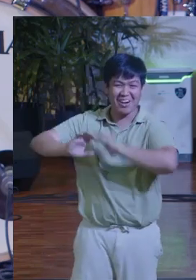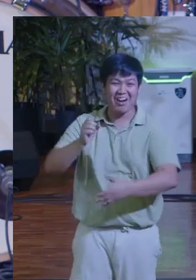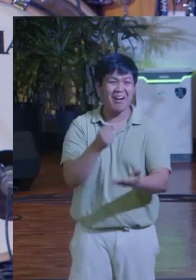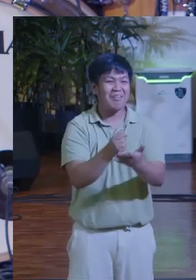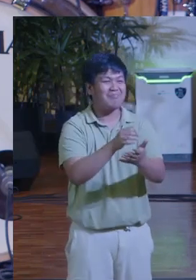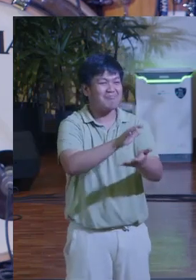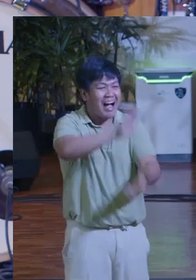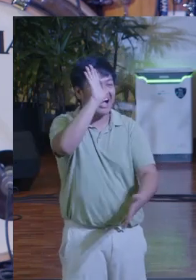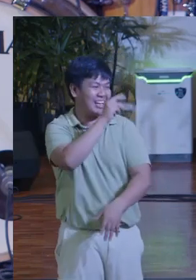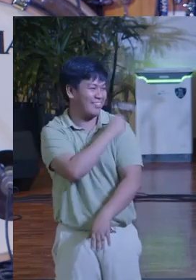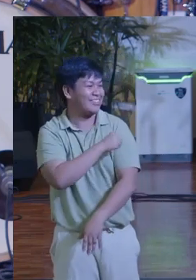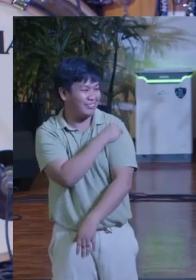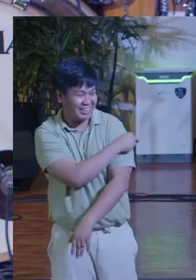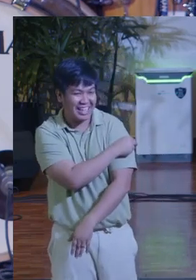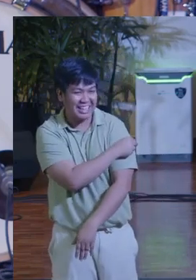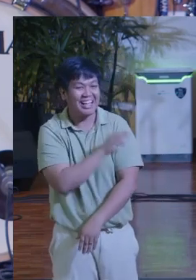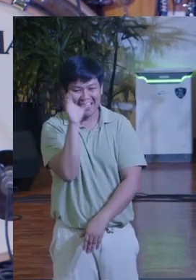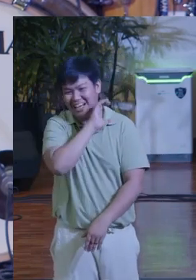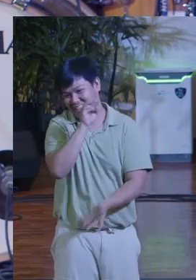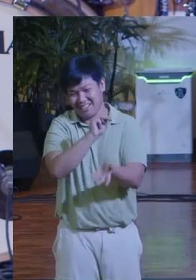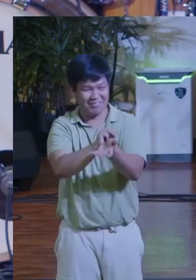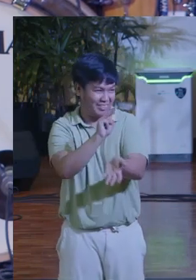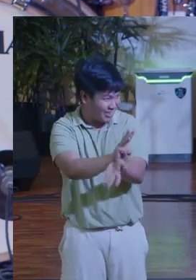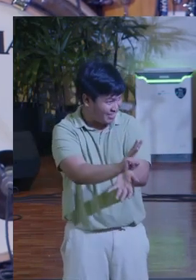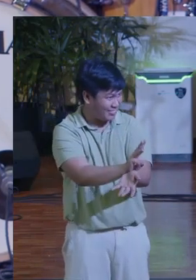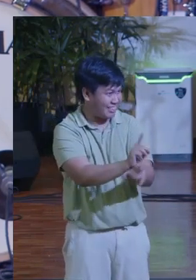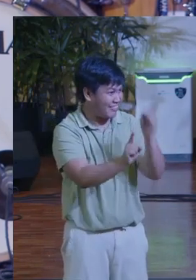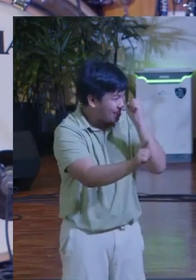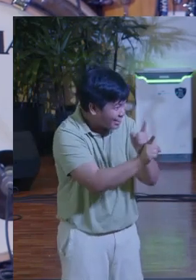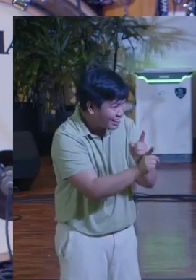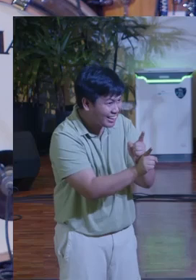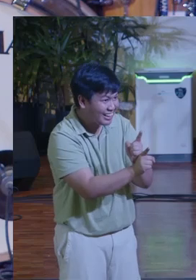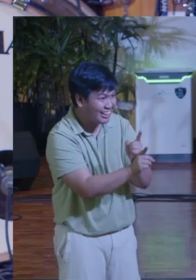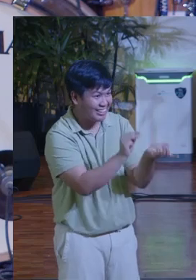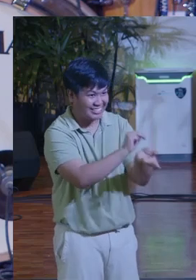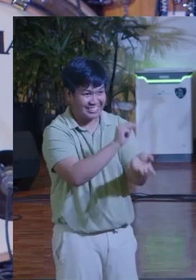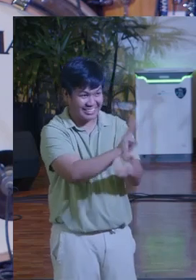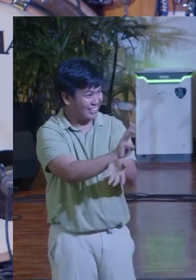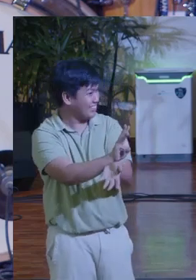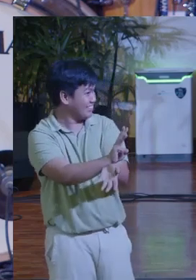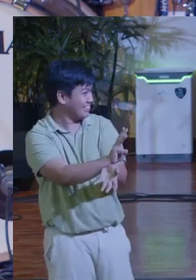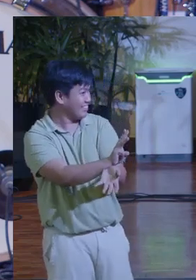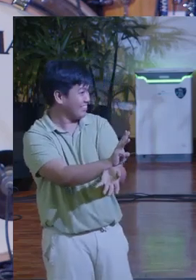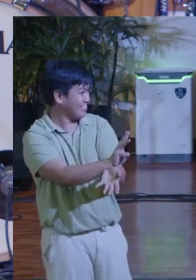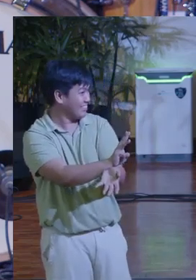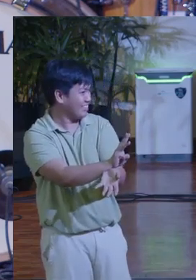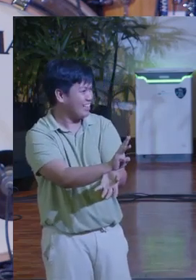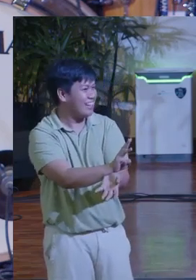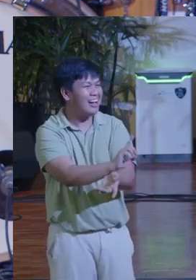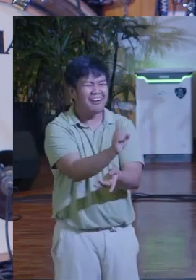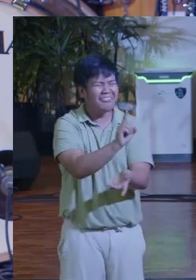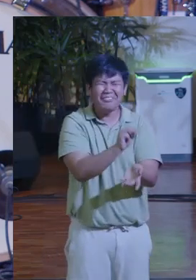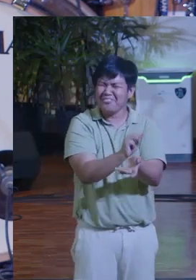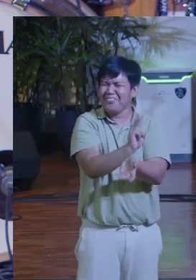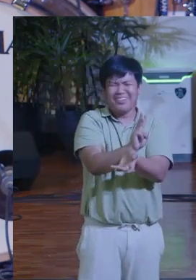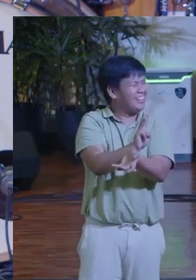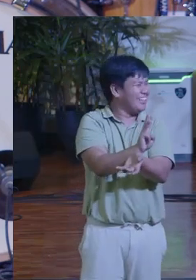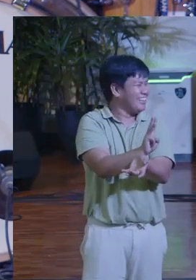Yung mga bata na naririto, ano kaya yung komadrona? What's the komadrona, Pastor? No?